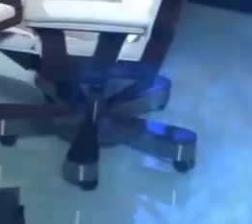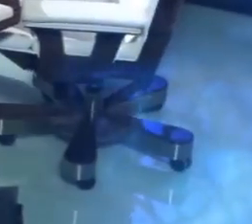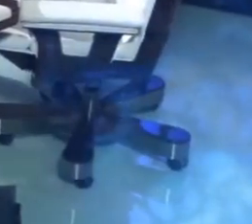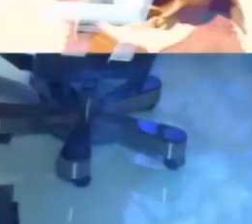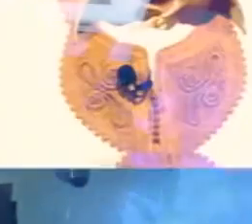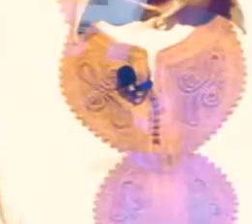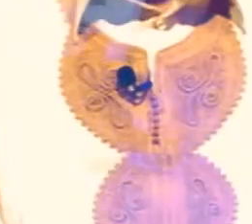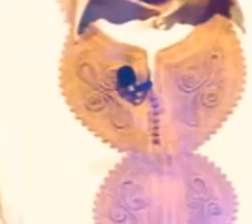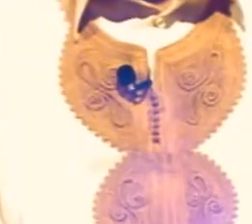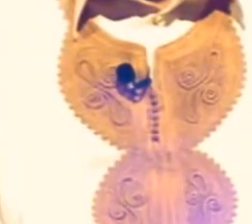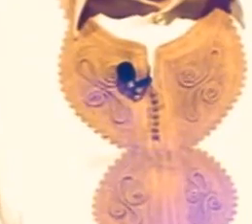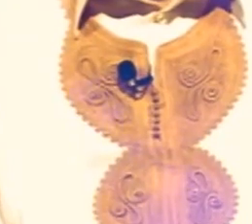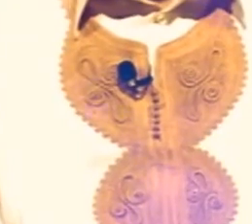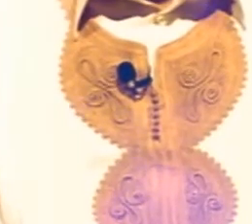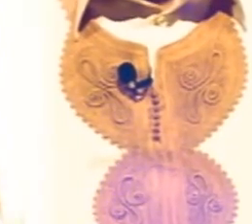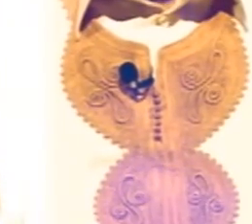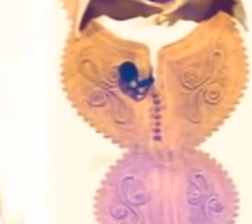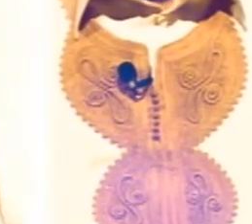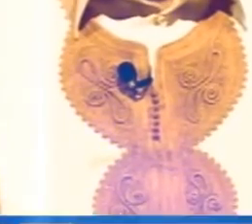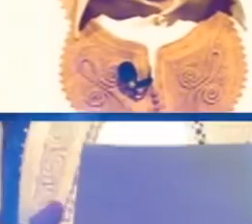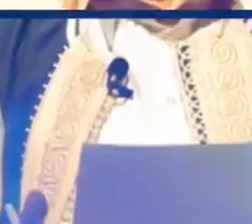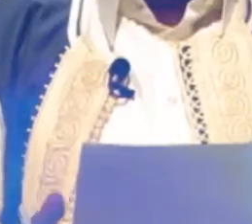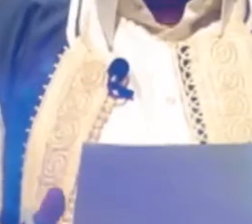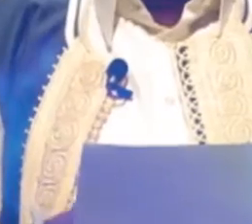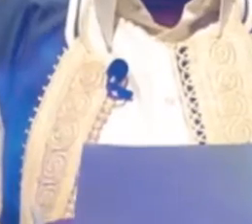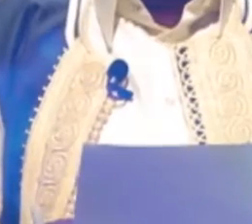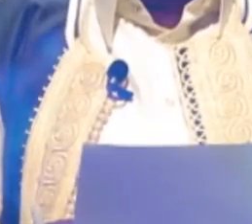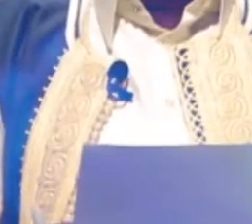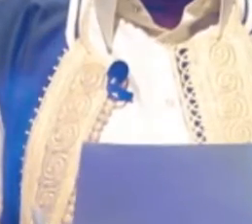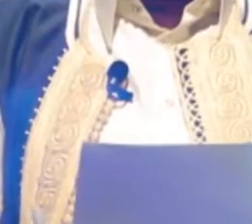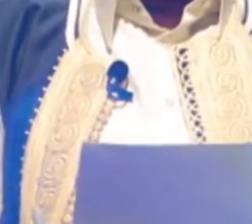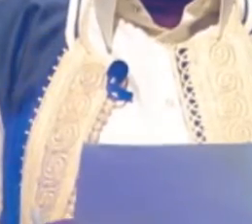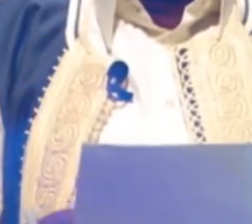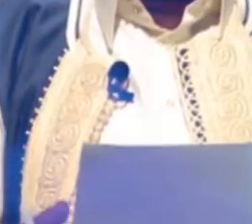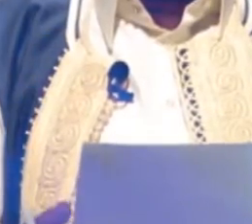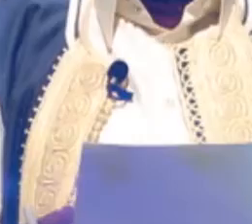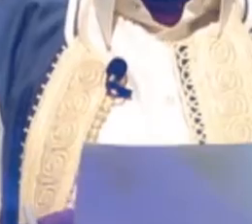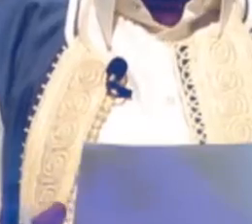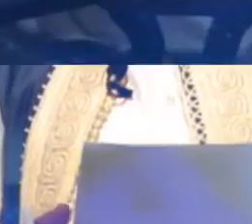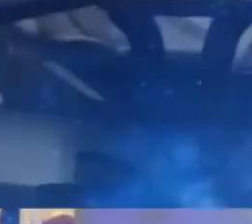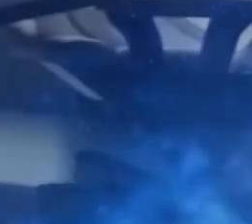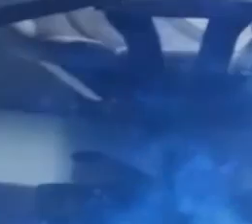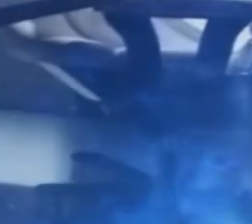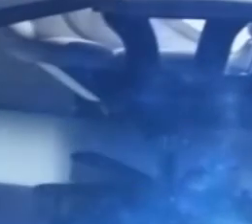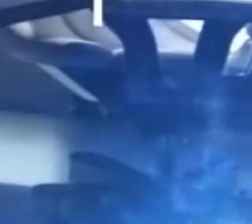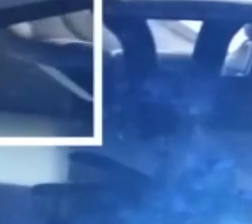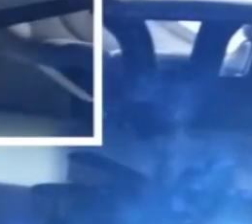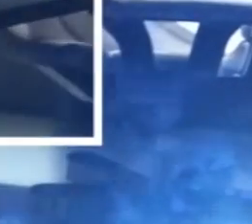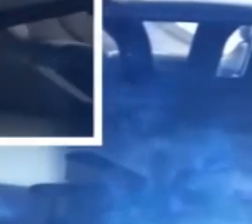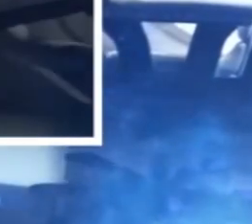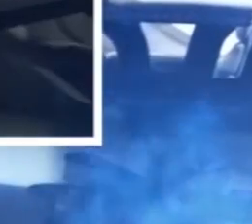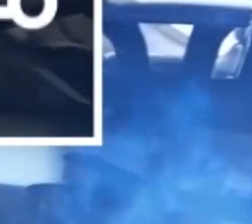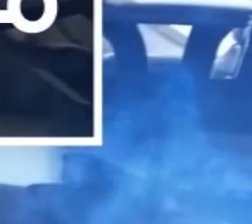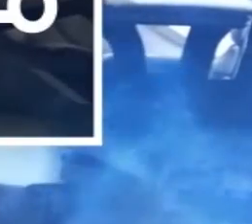لقد جاءوا يدا وندا ونورا، وكم كانوا لحاجتنا